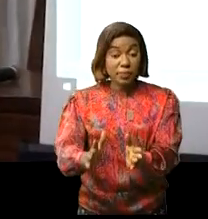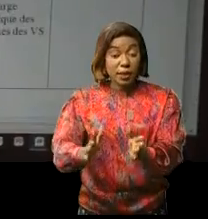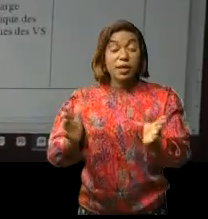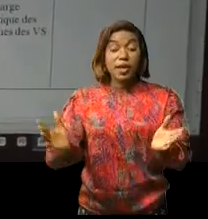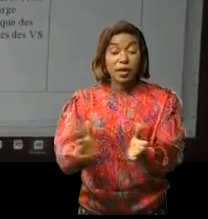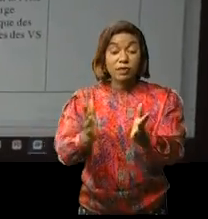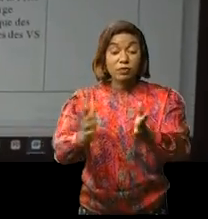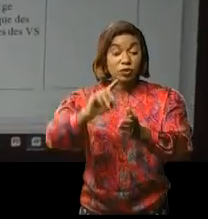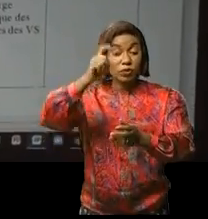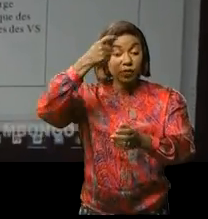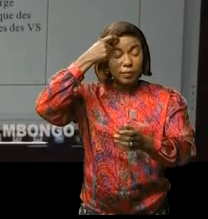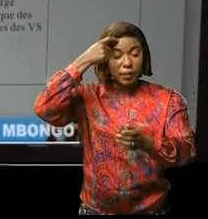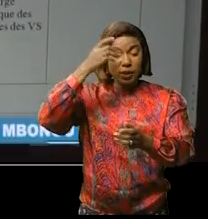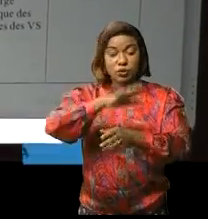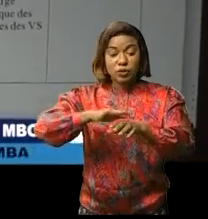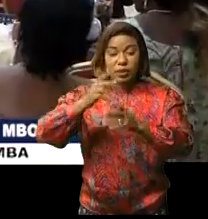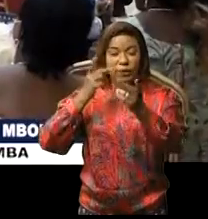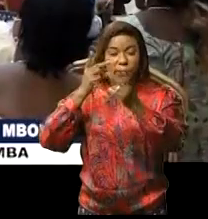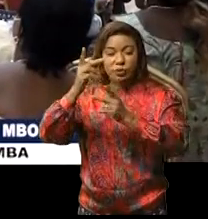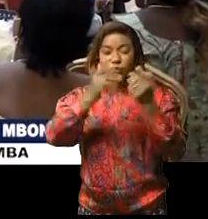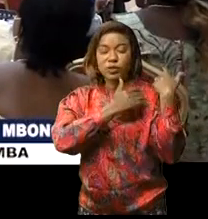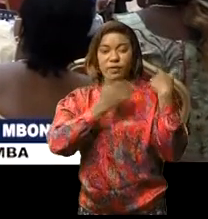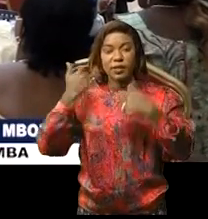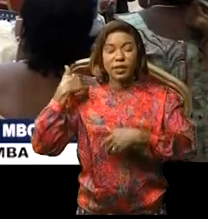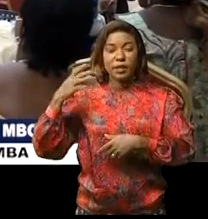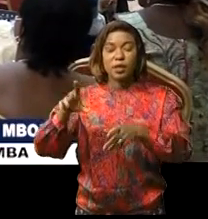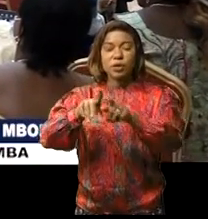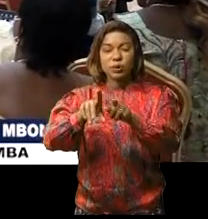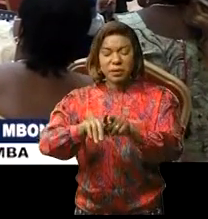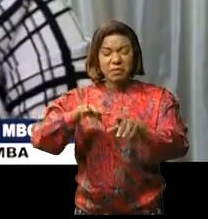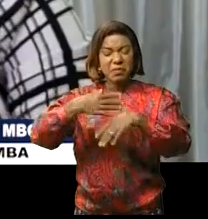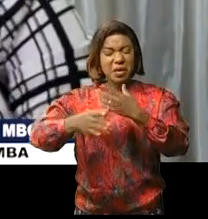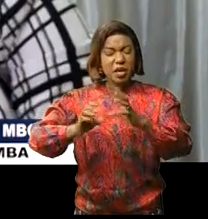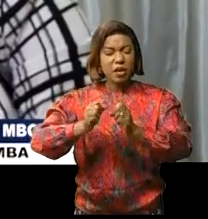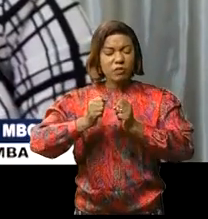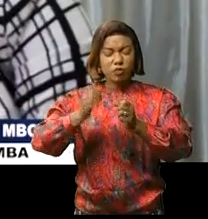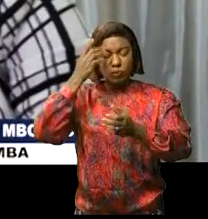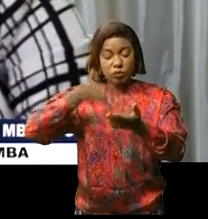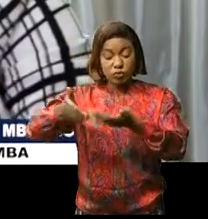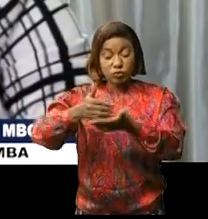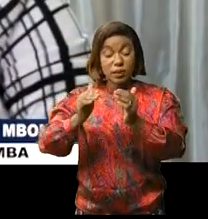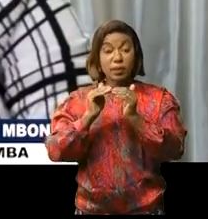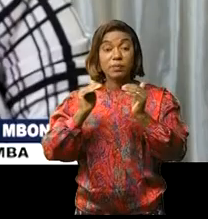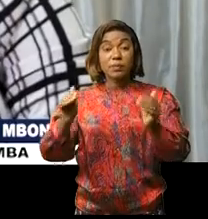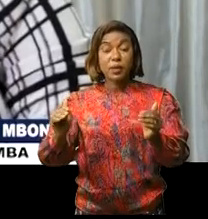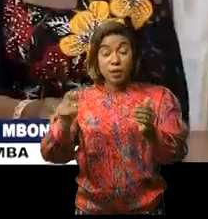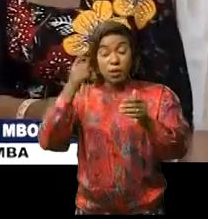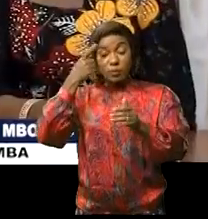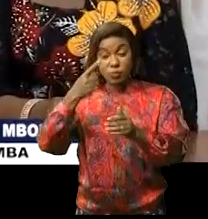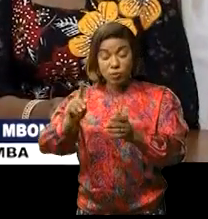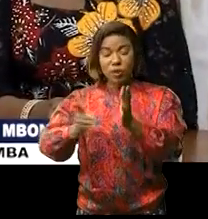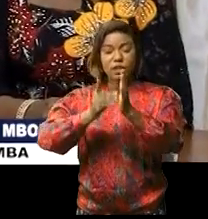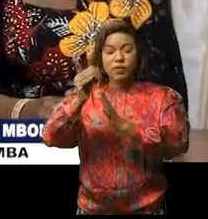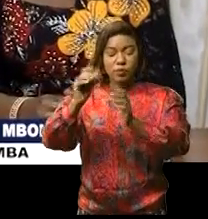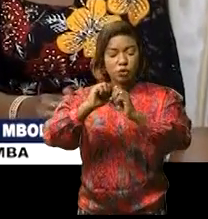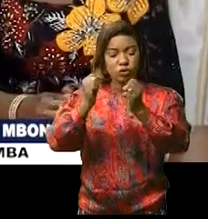efforts du gouvernement sur la vision du chef de l'État à ne ménager aucun effort dans la restauration de la paix en vue d'assurer le